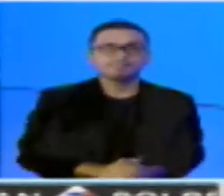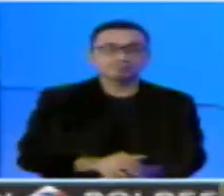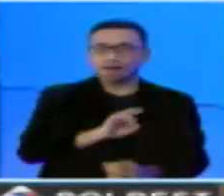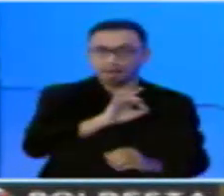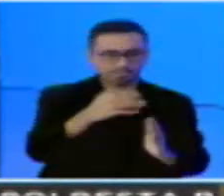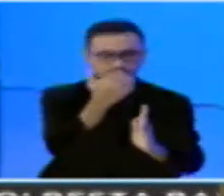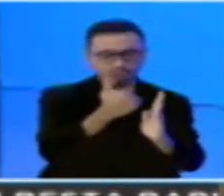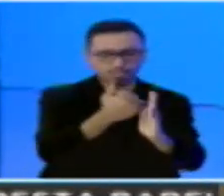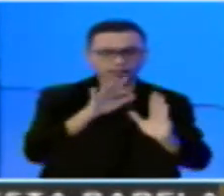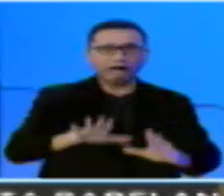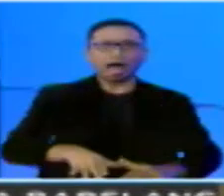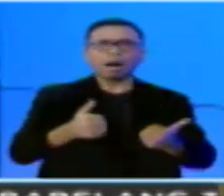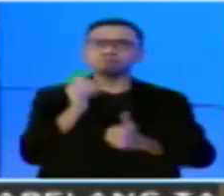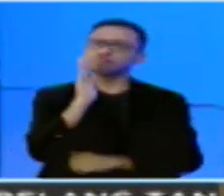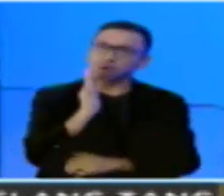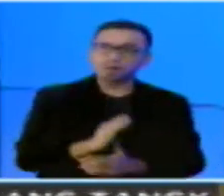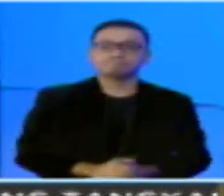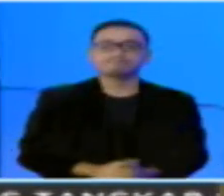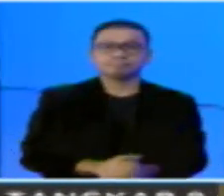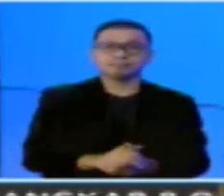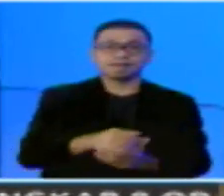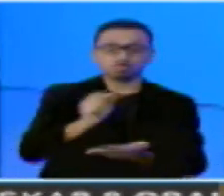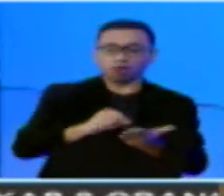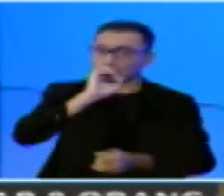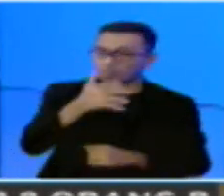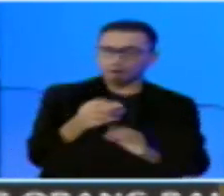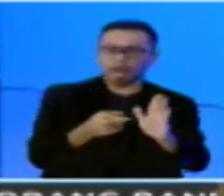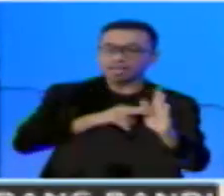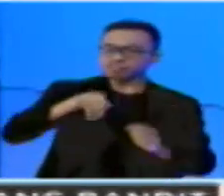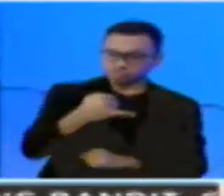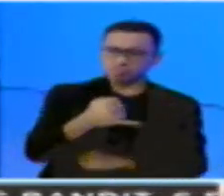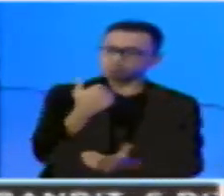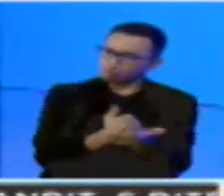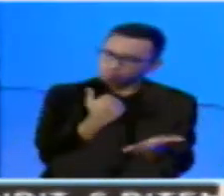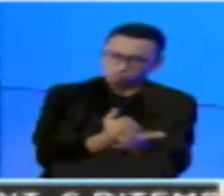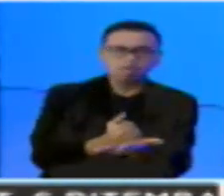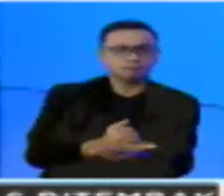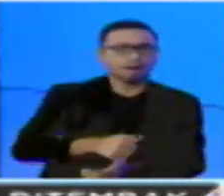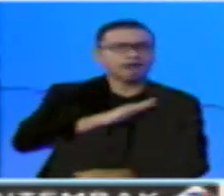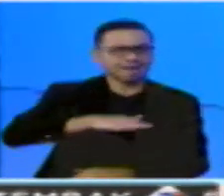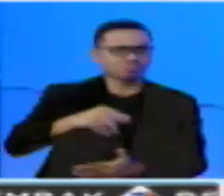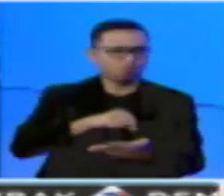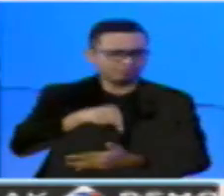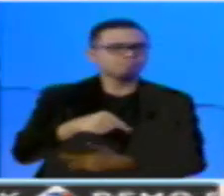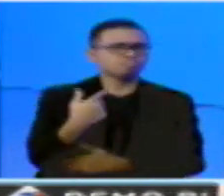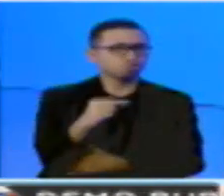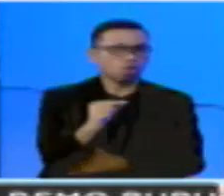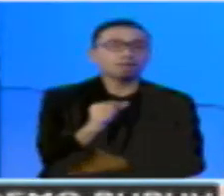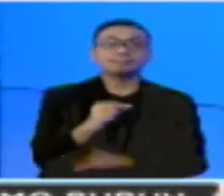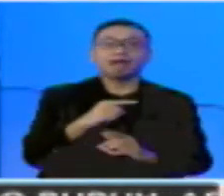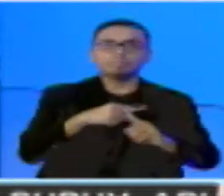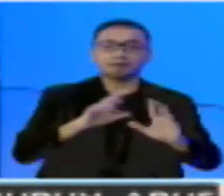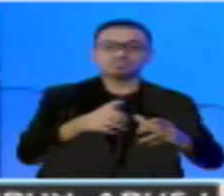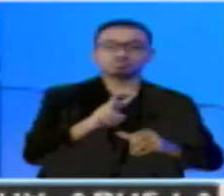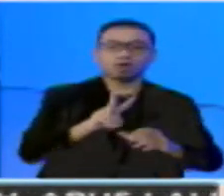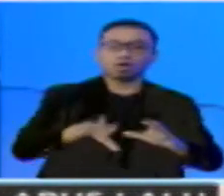lengkap. Pihak sekolah membenarkan MJ adalah salah satu siswinya namun telah keluar di kelas 2 SMP. MJ dan ibunya menolak dikonfirmasi